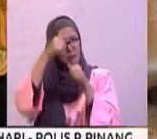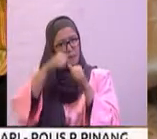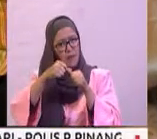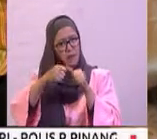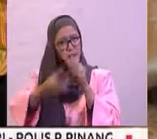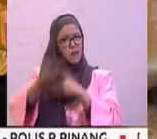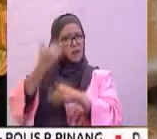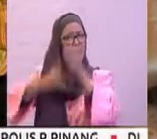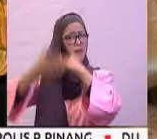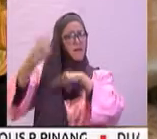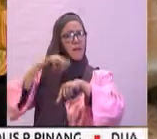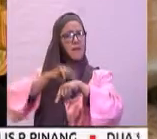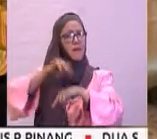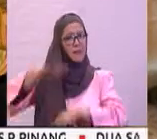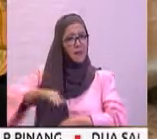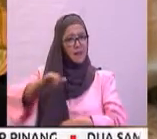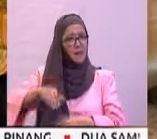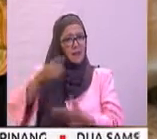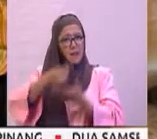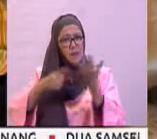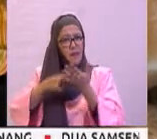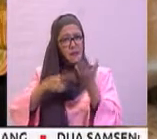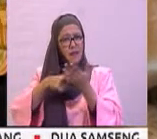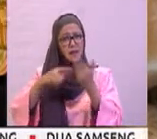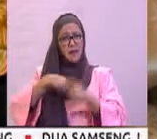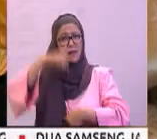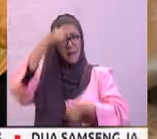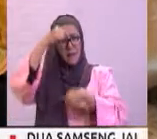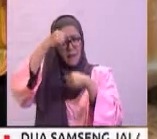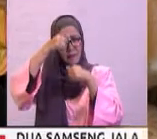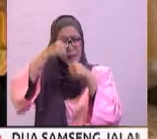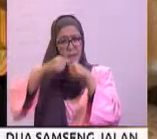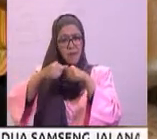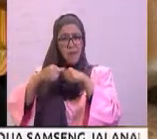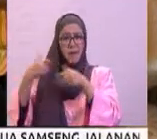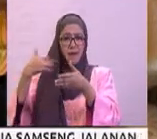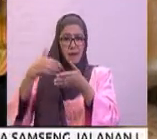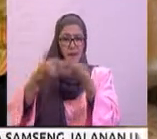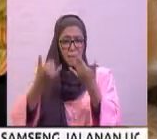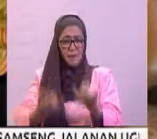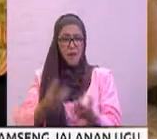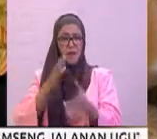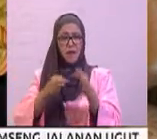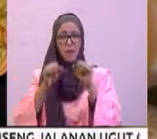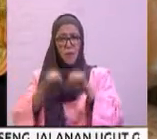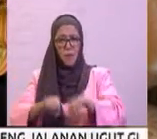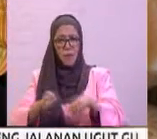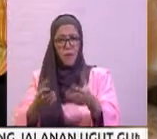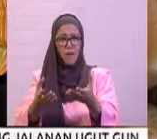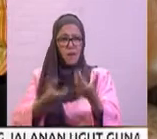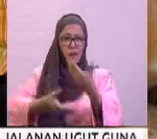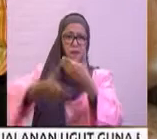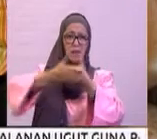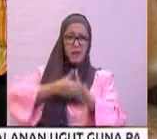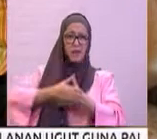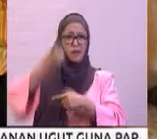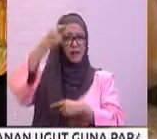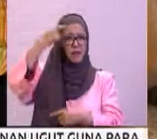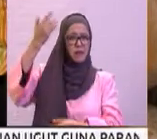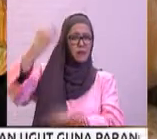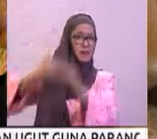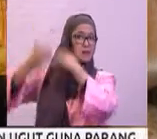Apa agaknya momen-momen istimewa yang mungkin dirindukan sampai sekarang, kalau boleh nak balik semula pada waktu kecil tu sebab nak ada suasana raya